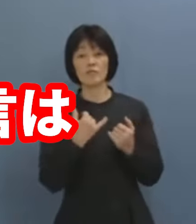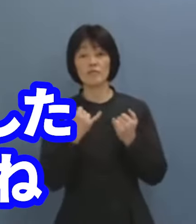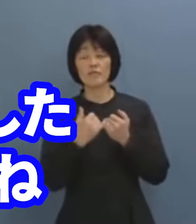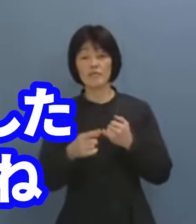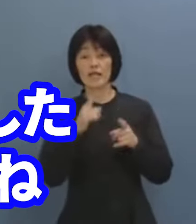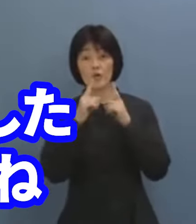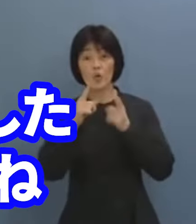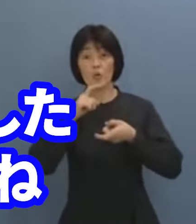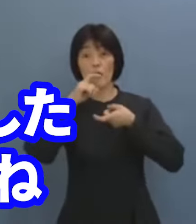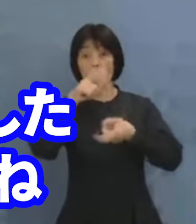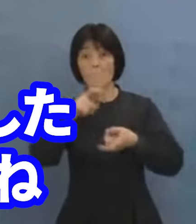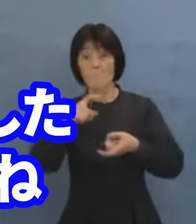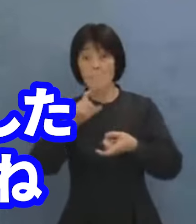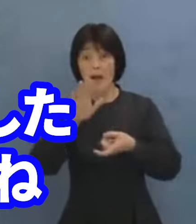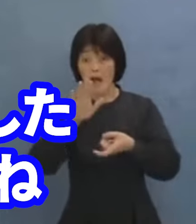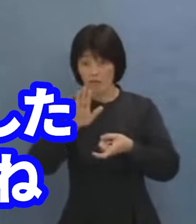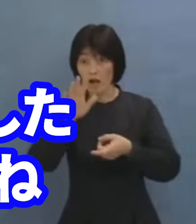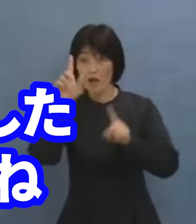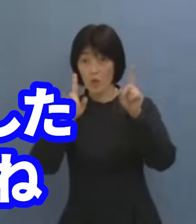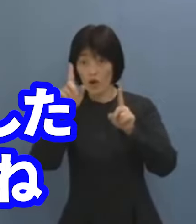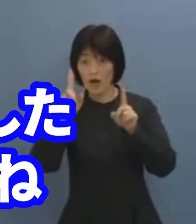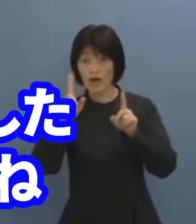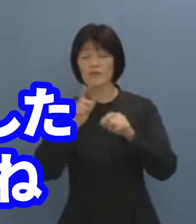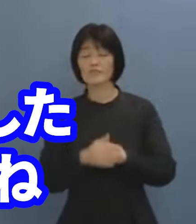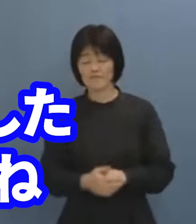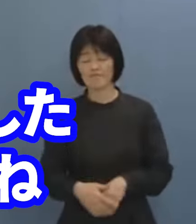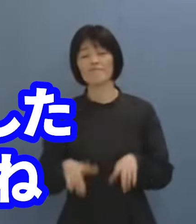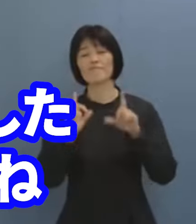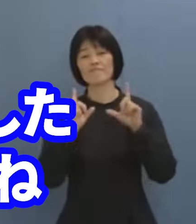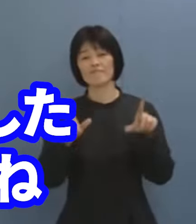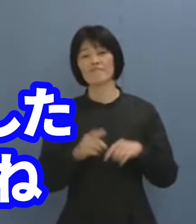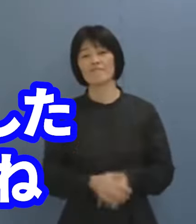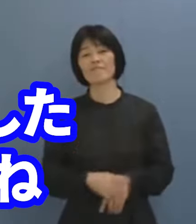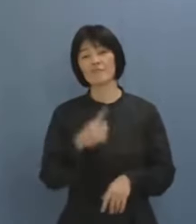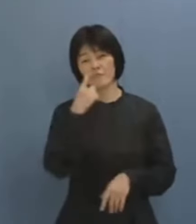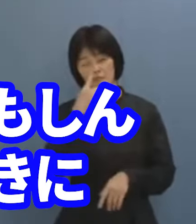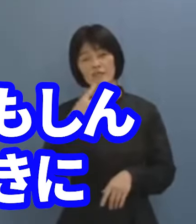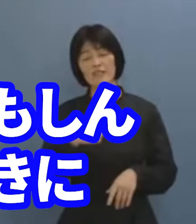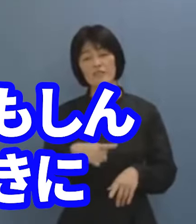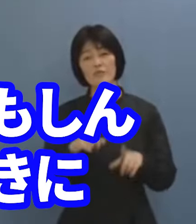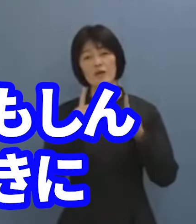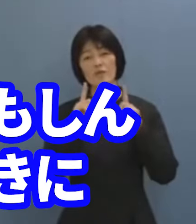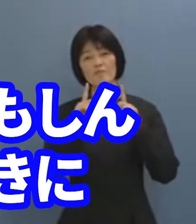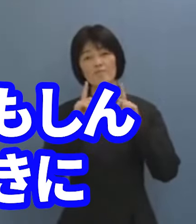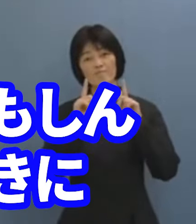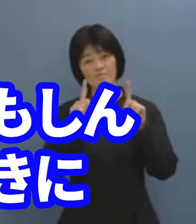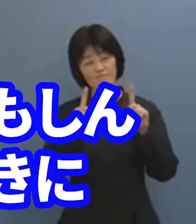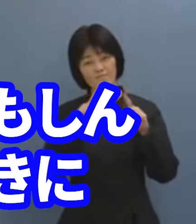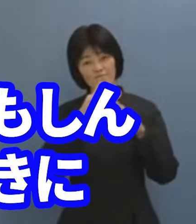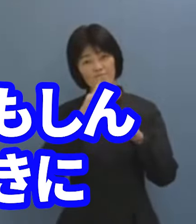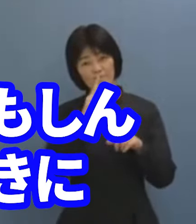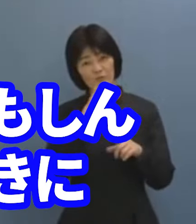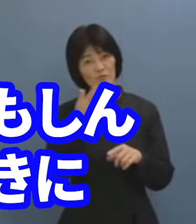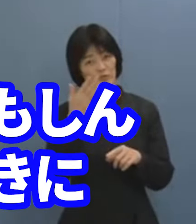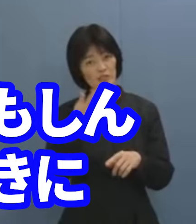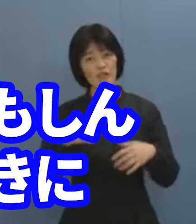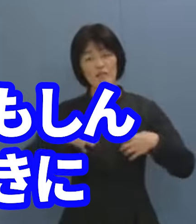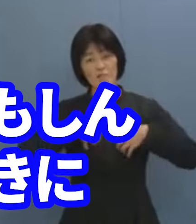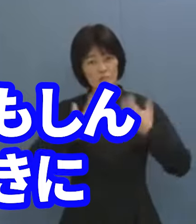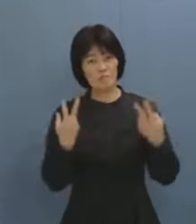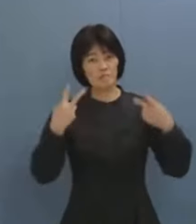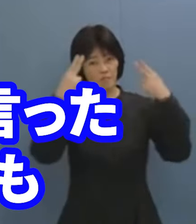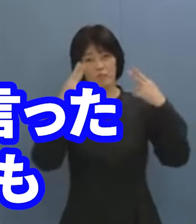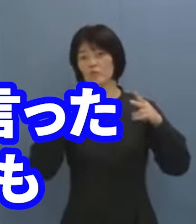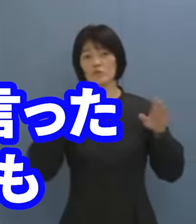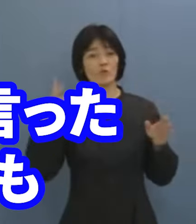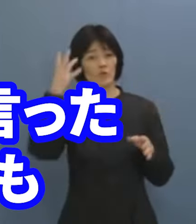か。 俺が知事だぞとか激怒したっていう記憶がないですね。ちょっと取るのが難しいかもしれないという話になったとき